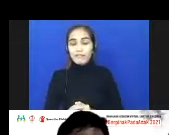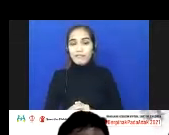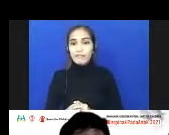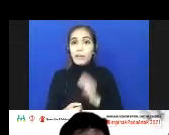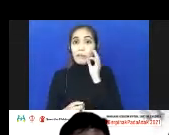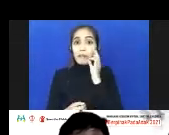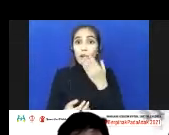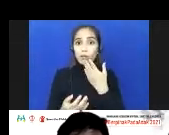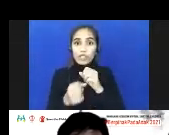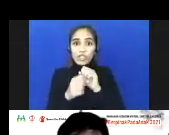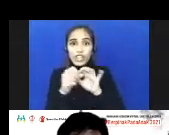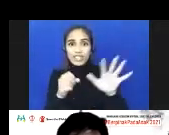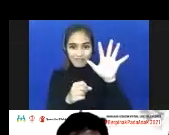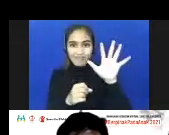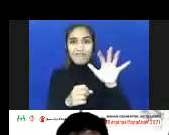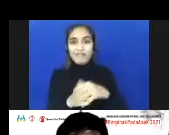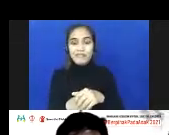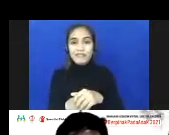share ya. Mangga Dok.